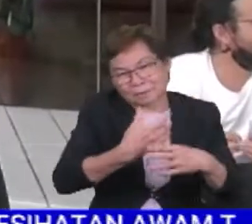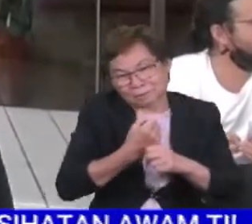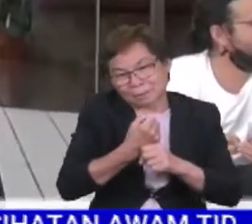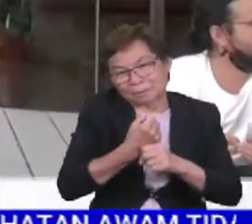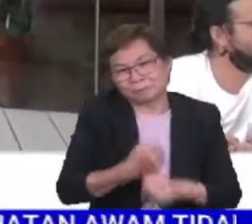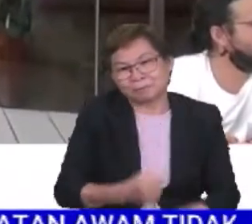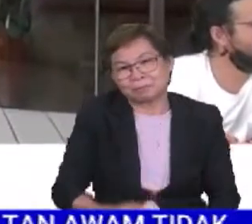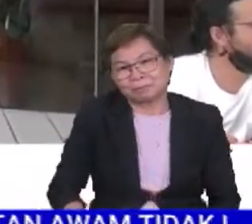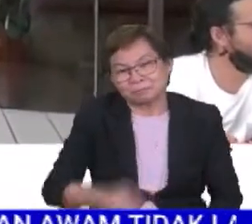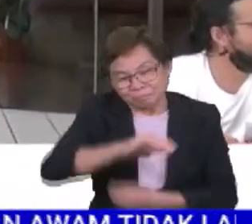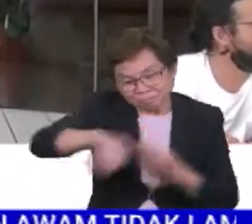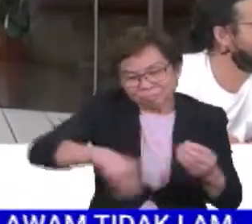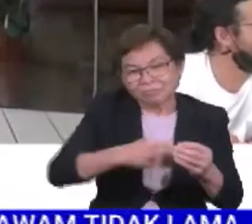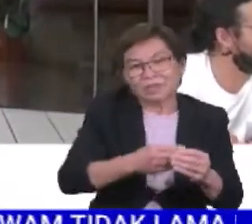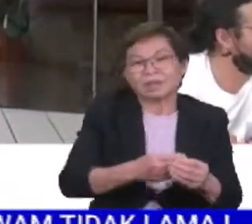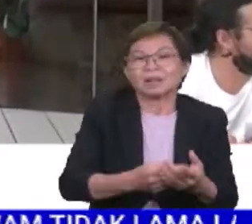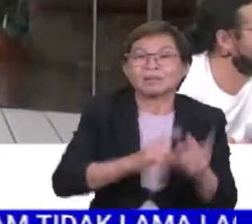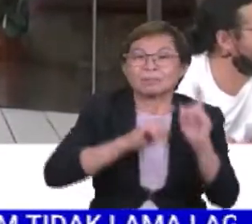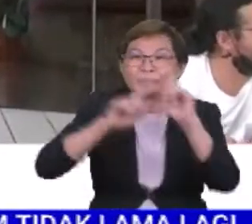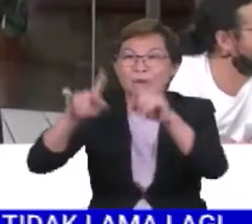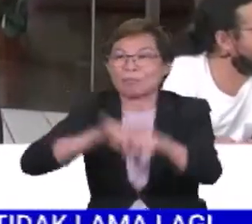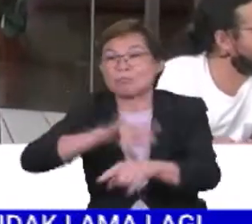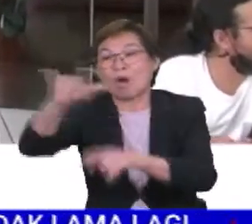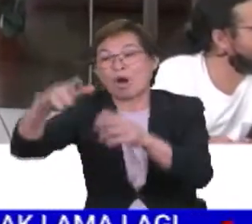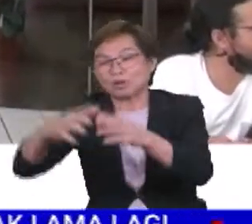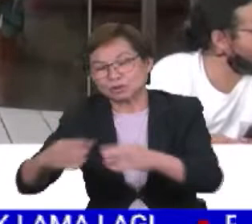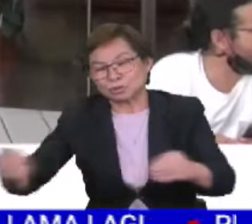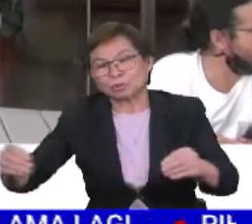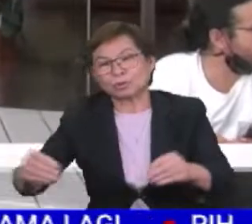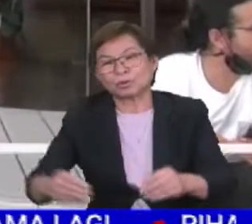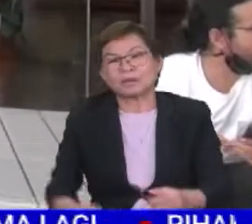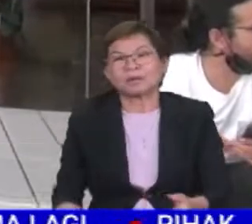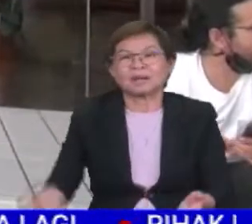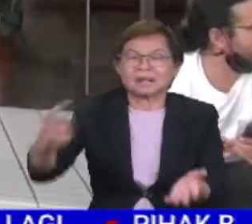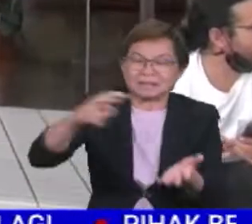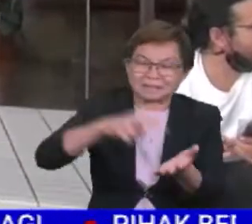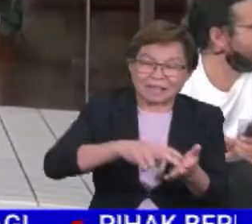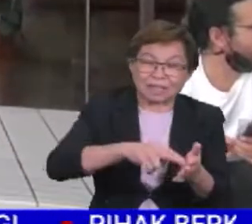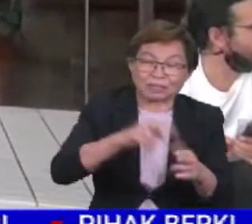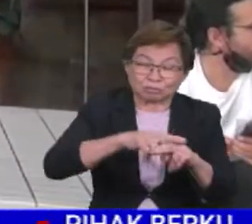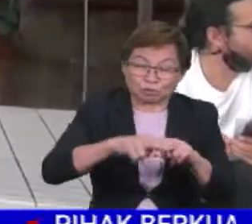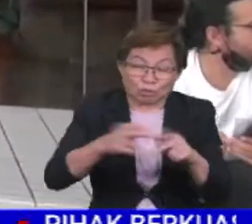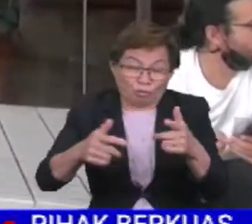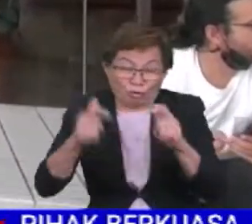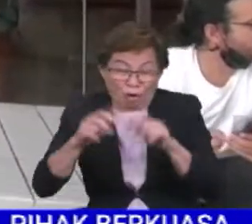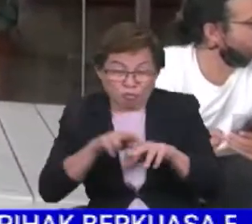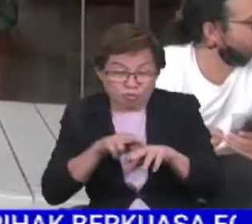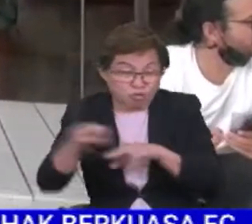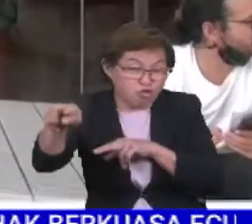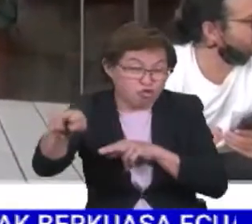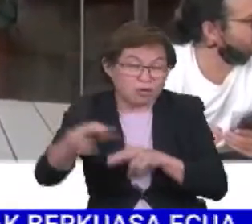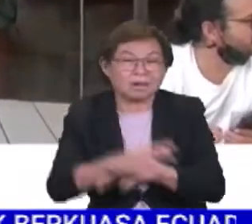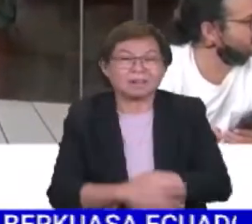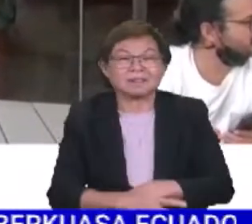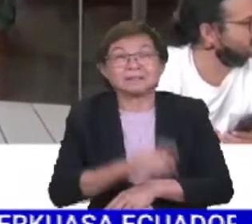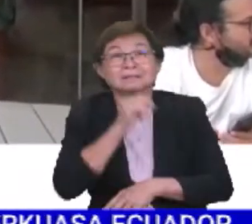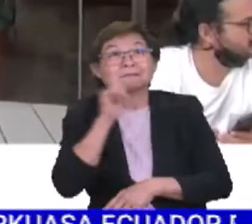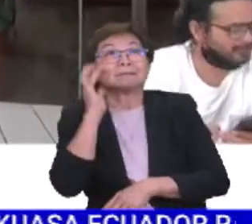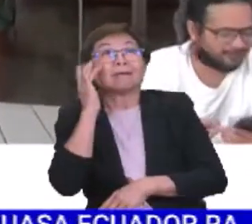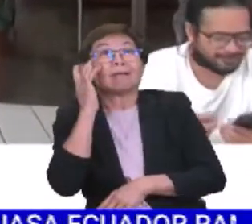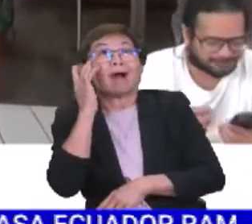kita memang ide-ide ngidamnya jepun flyin tersangka rezeki dapat-dapat